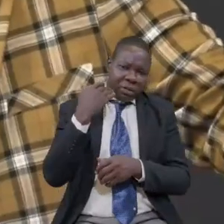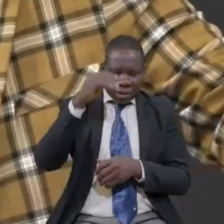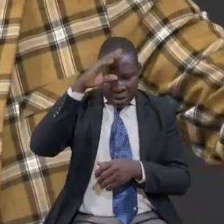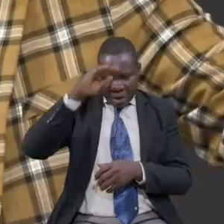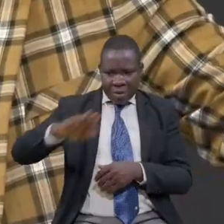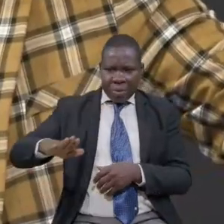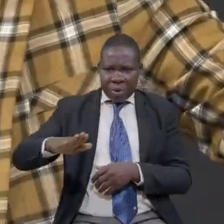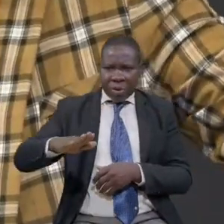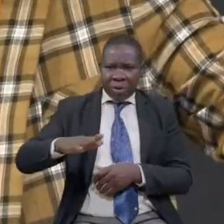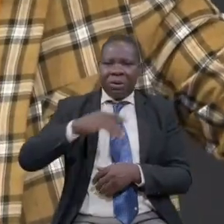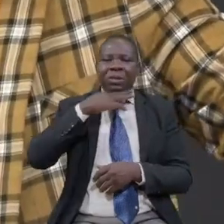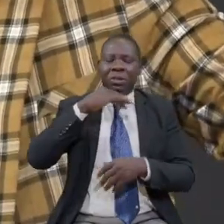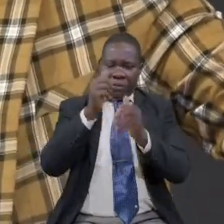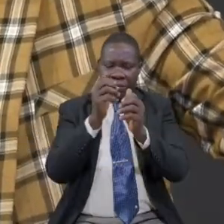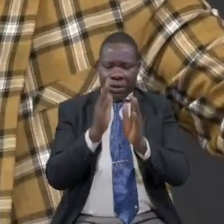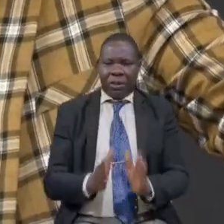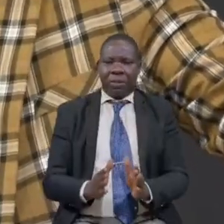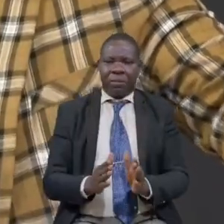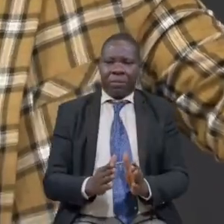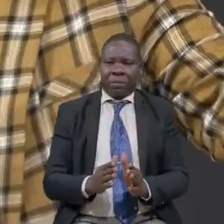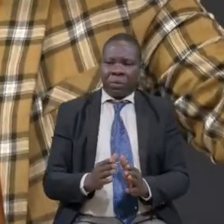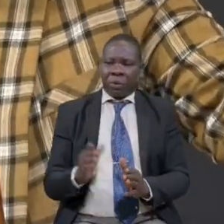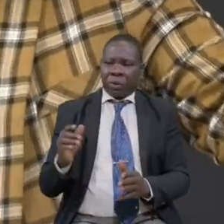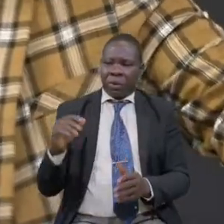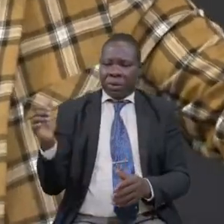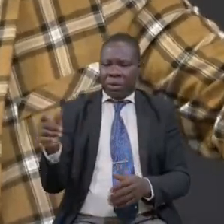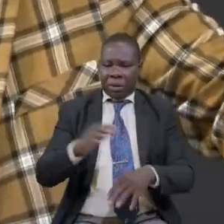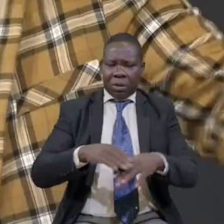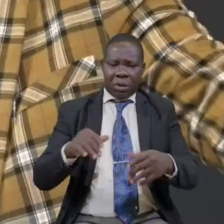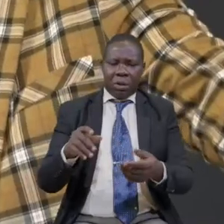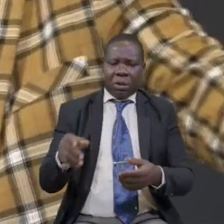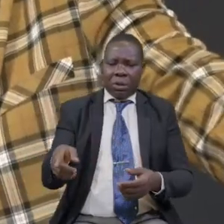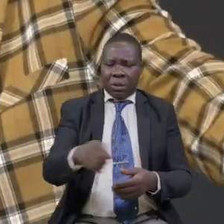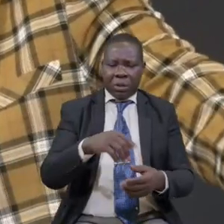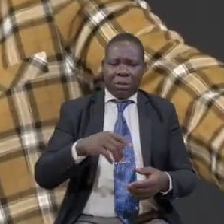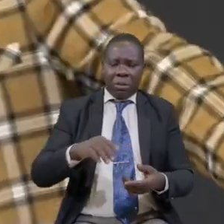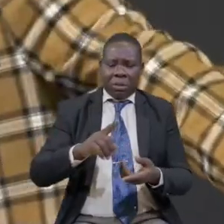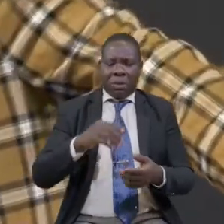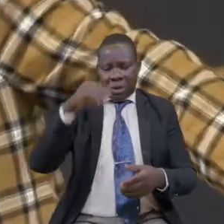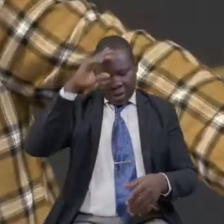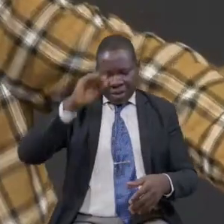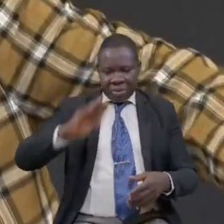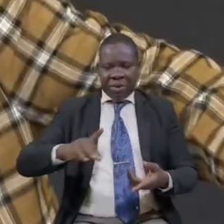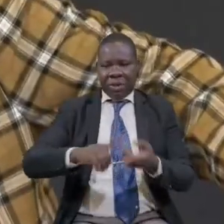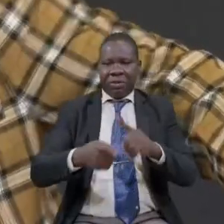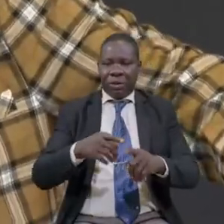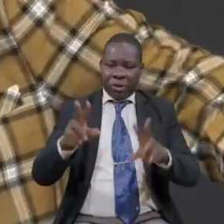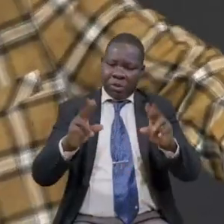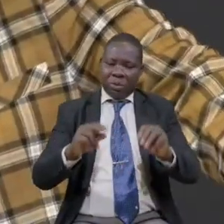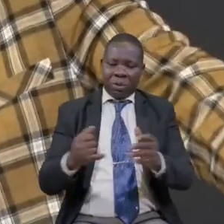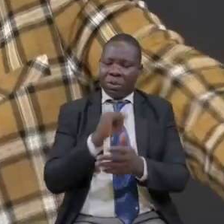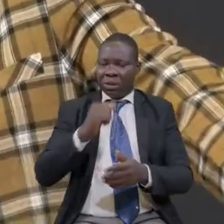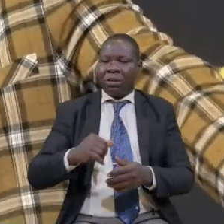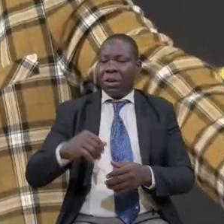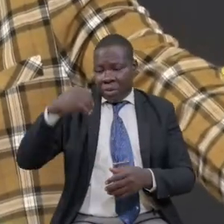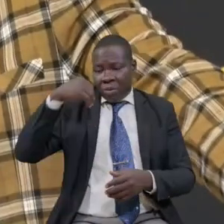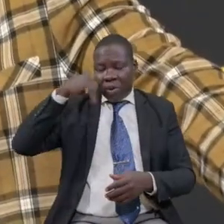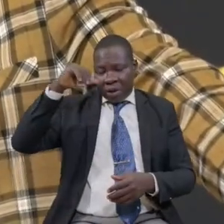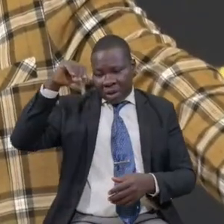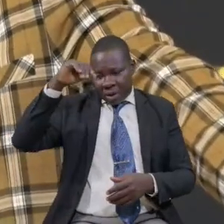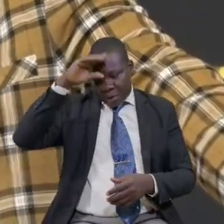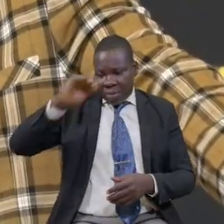garçon, tu te souilles, on l'appelle copinage. Non, c'est la souillure du garçon,